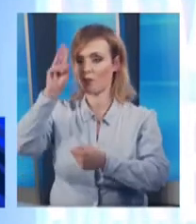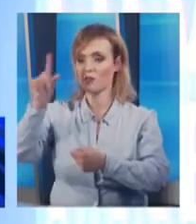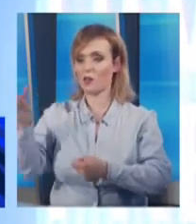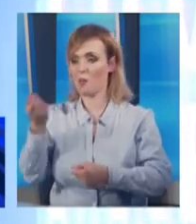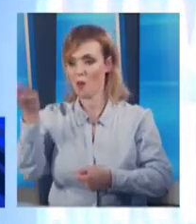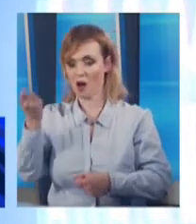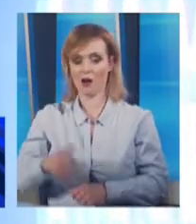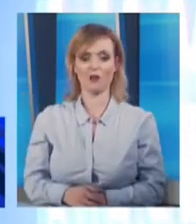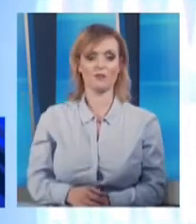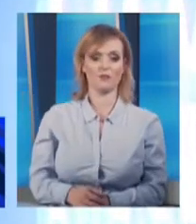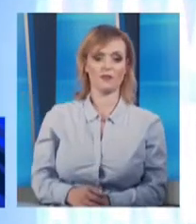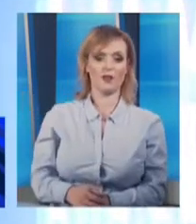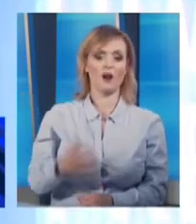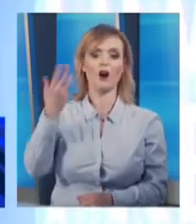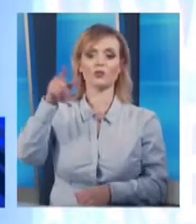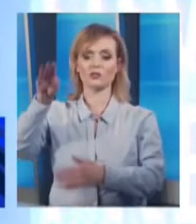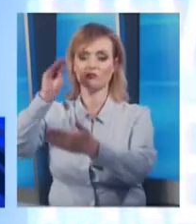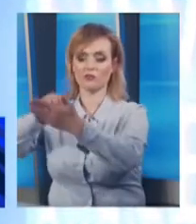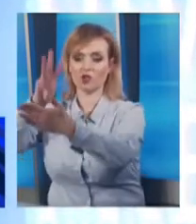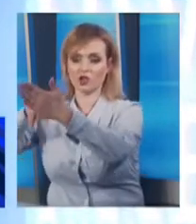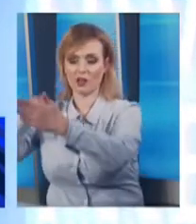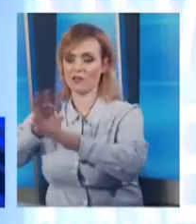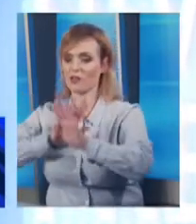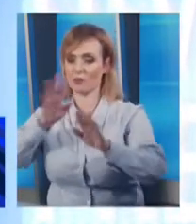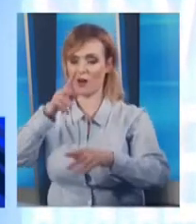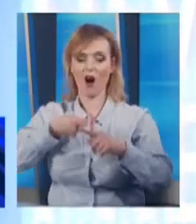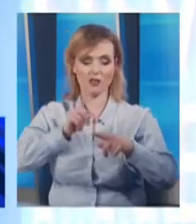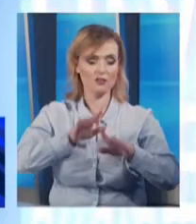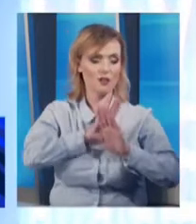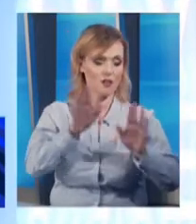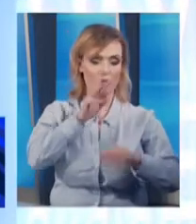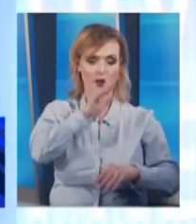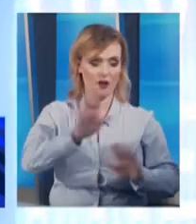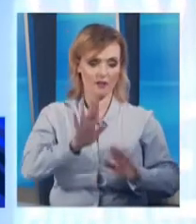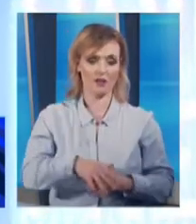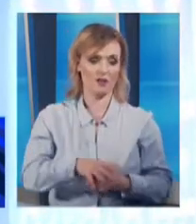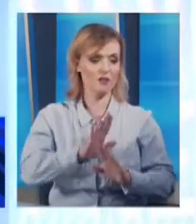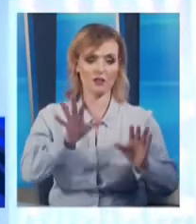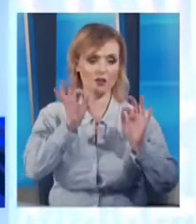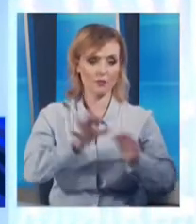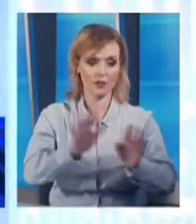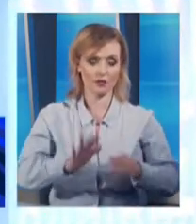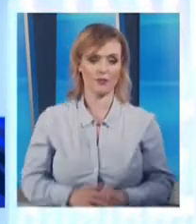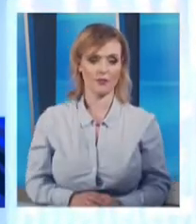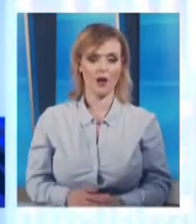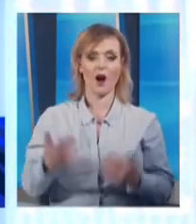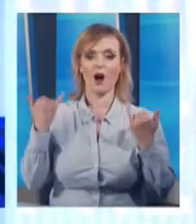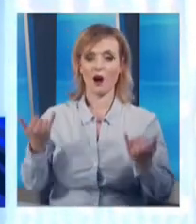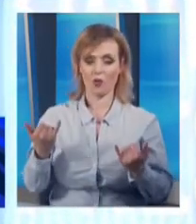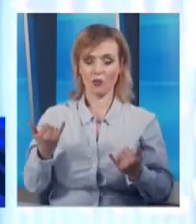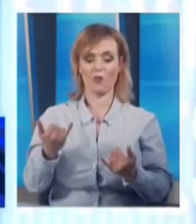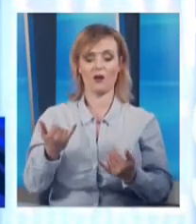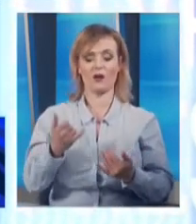când sunt amendați pe nedrept, este nedreptatea. Acum, funcția președintelui foarte importantă în